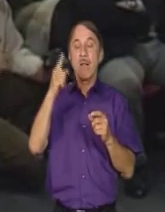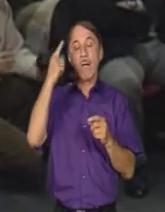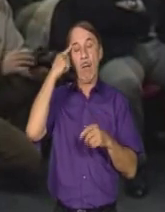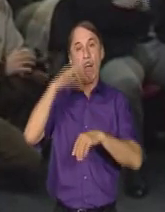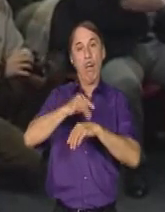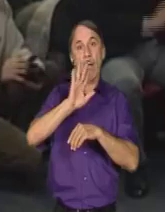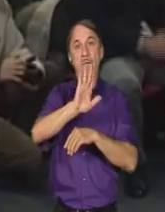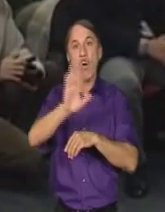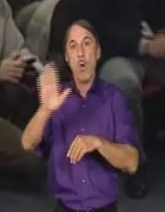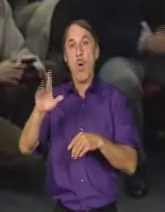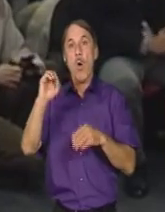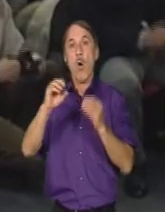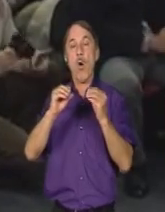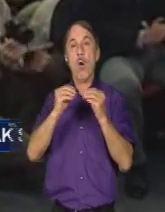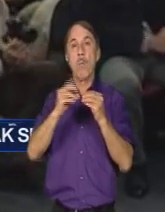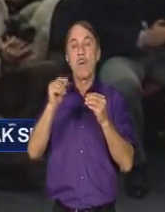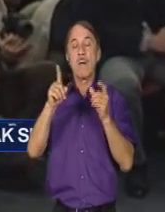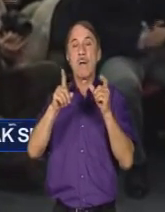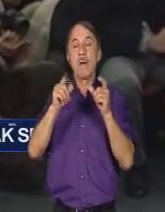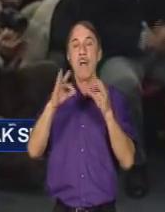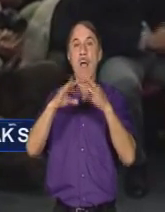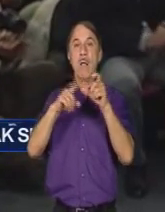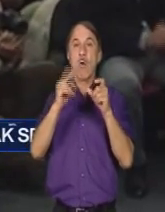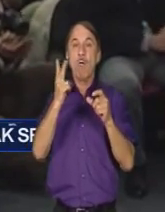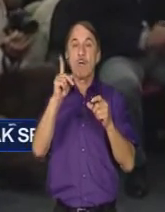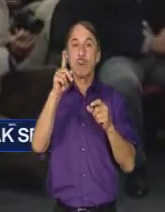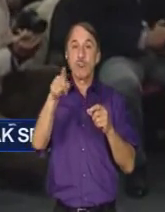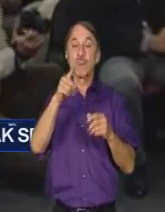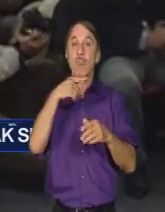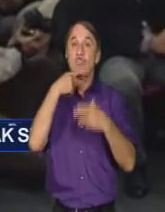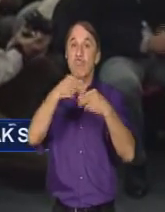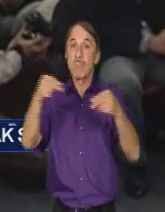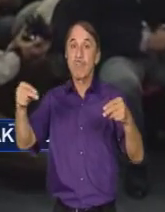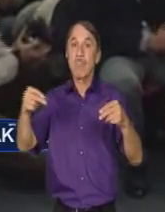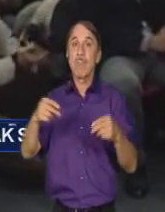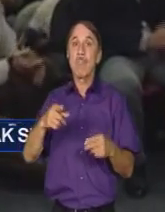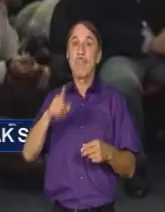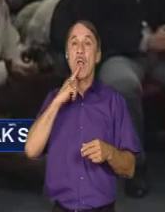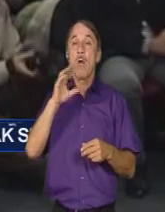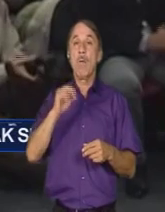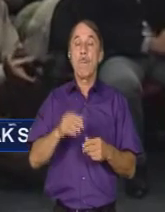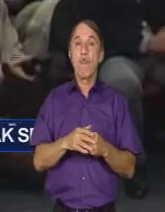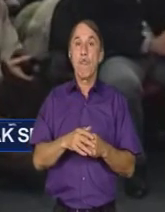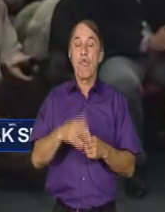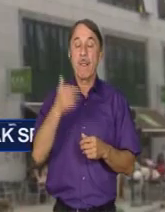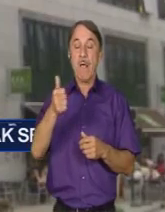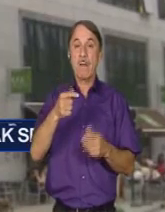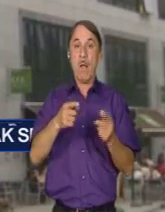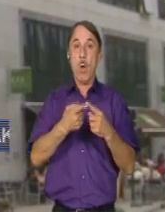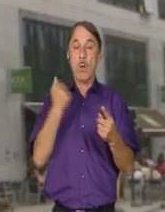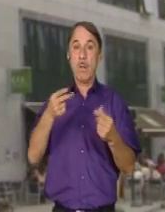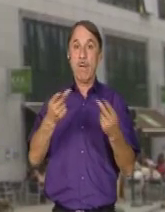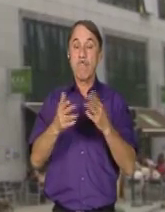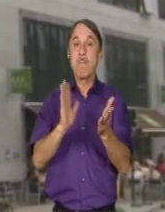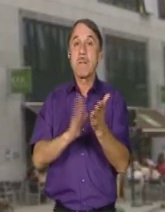svojim novim idejama, smatra Obradović, i dodaje da se moraju ispraviti mnoge zabune koje se podmeću u patriotskoj opoziciji. Jedno